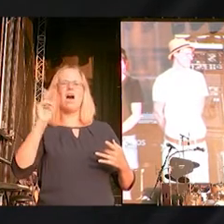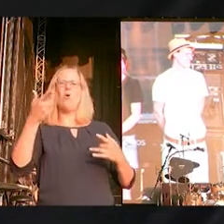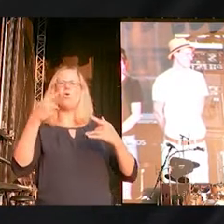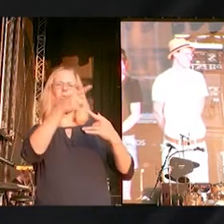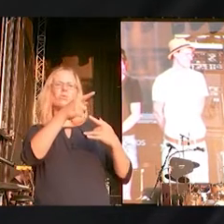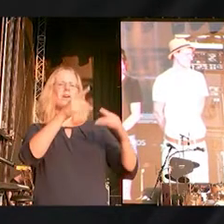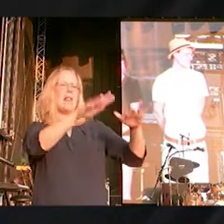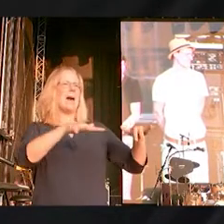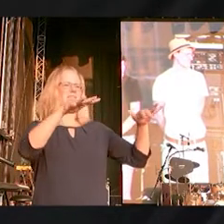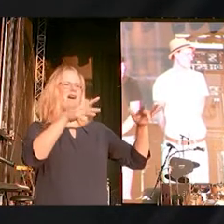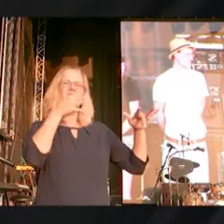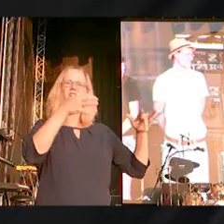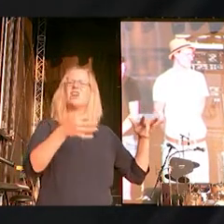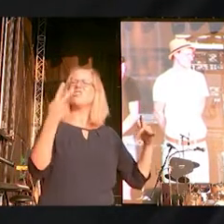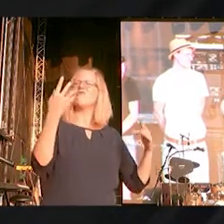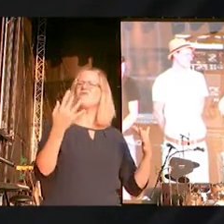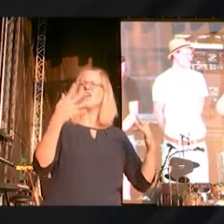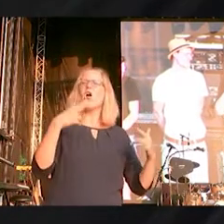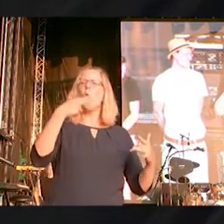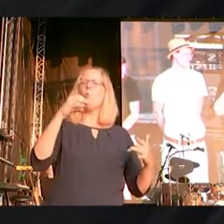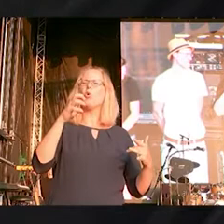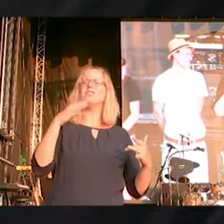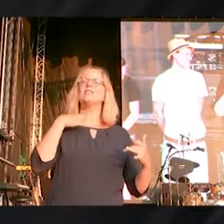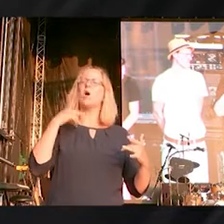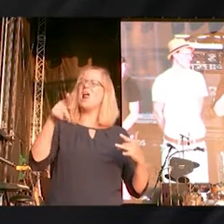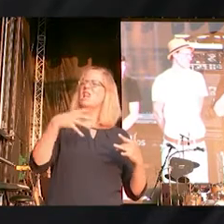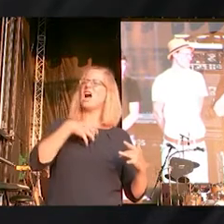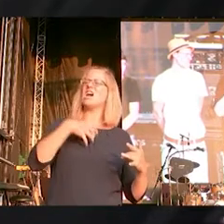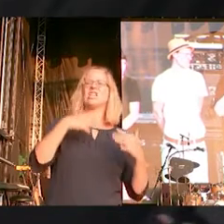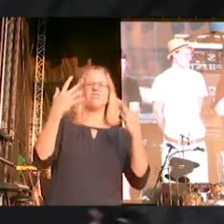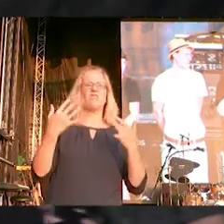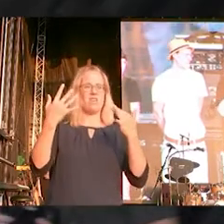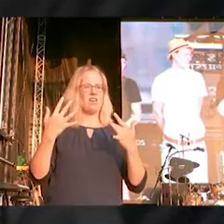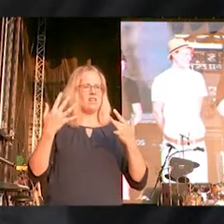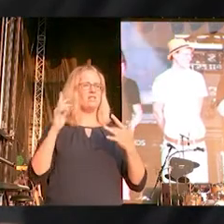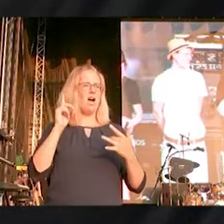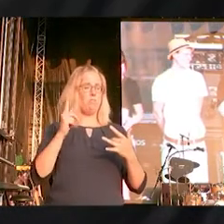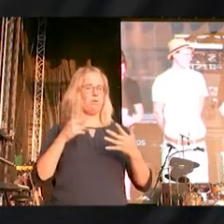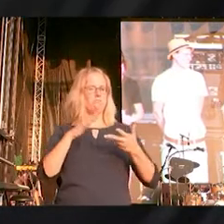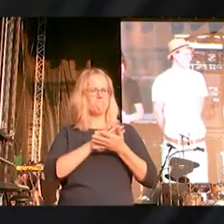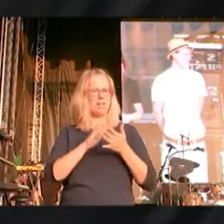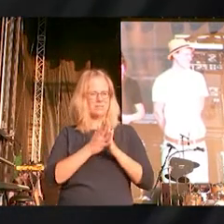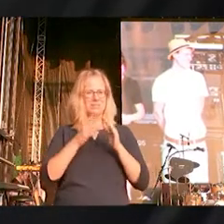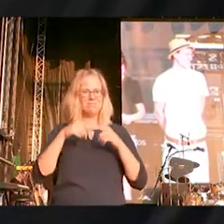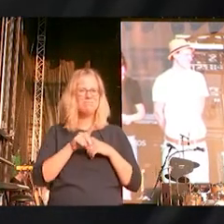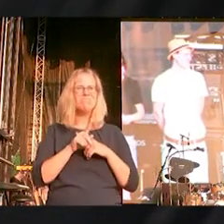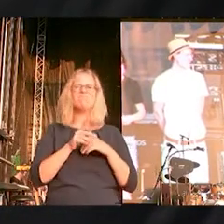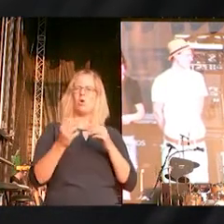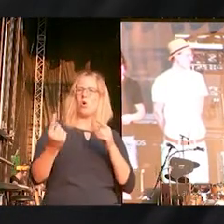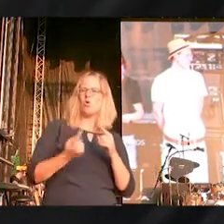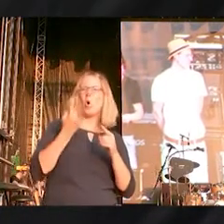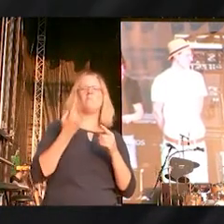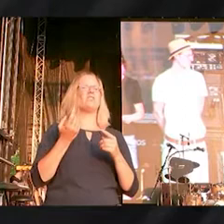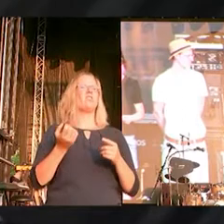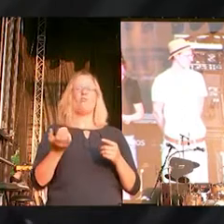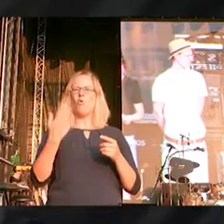Aber all das, wogegen wir kämpfen in unserer Praxis, entspringt nicht einer AfD-Regierung, sondern den gesellschaftlichen Verhältnissen, die wir